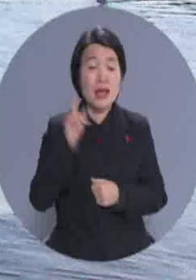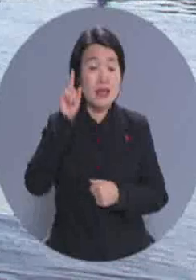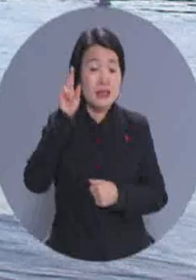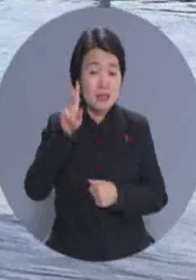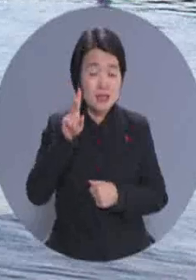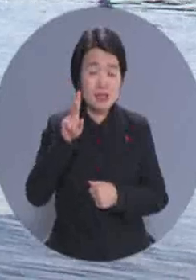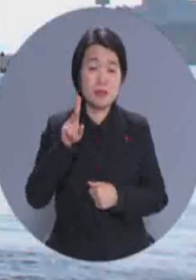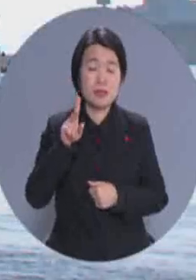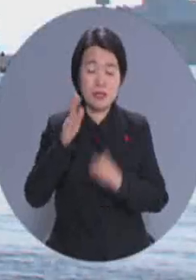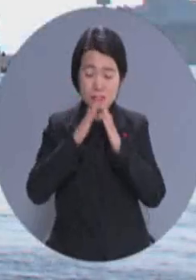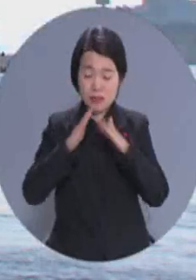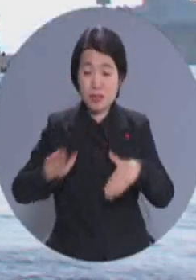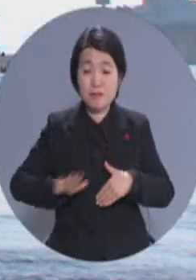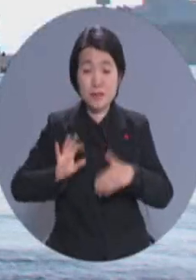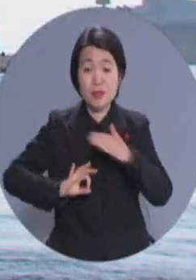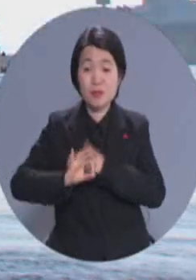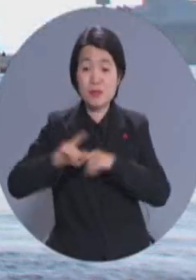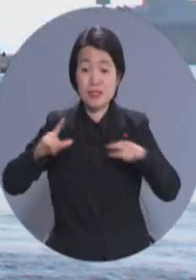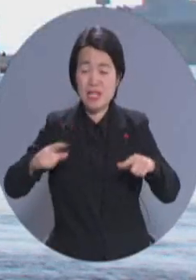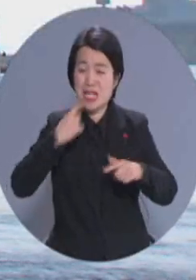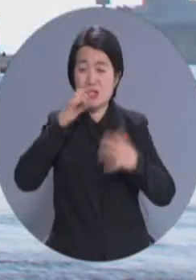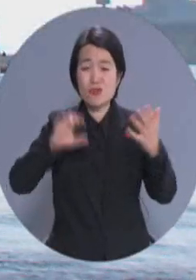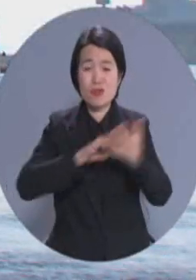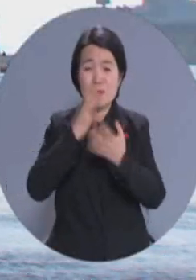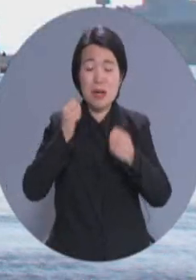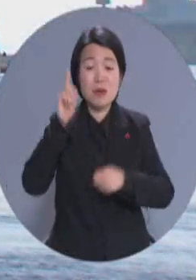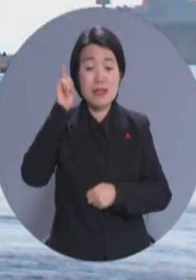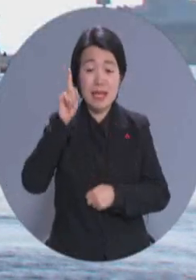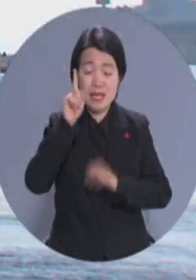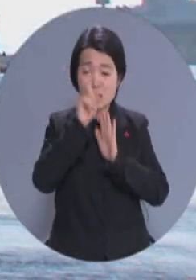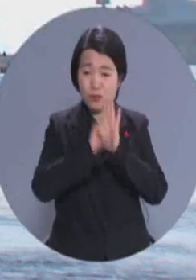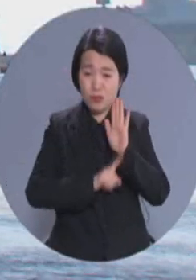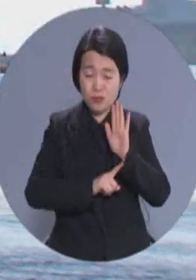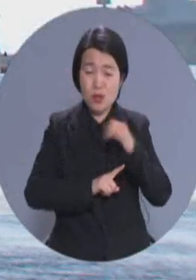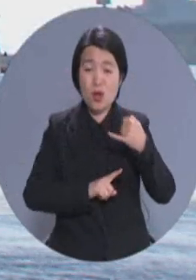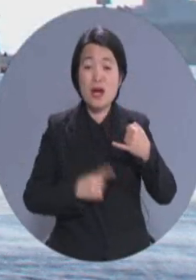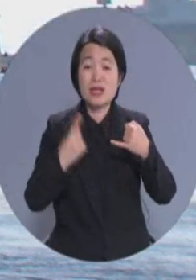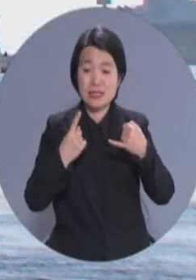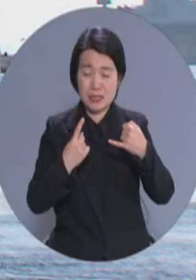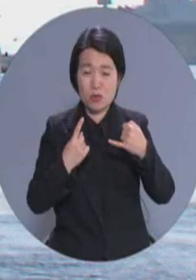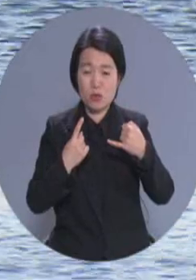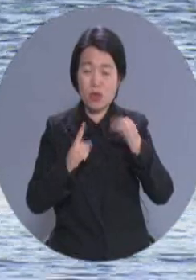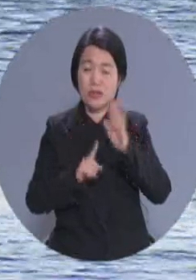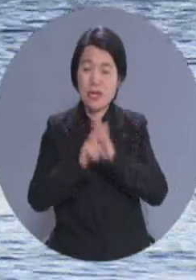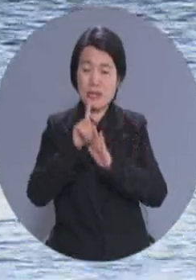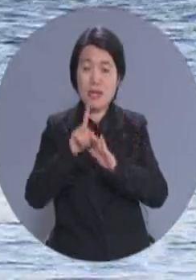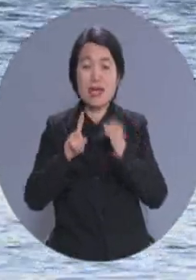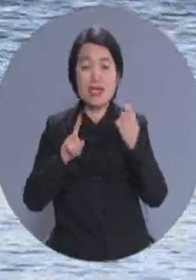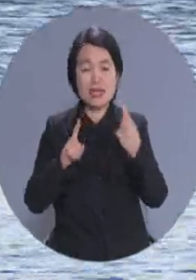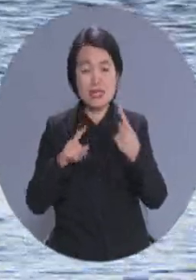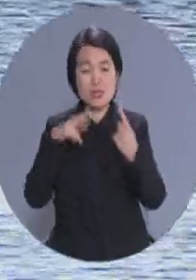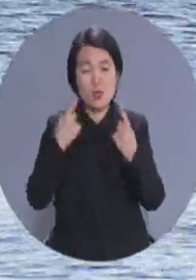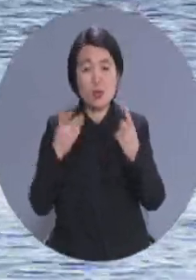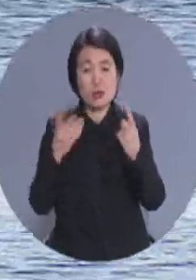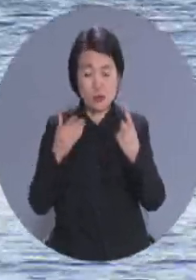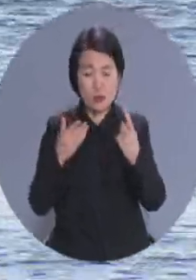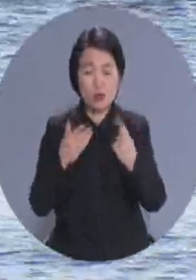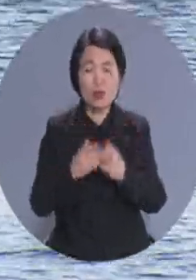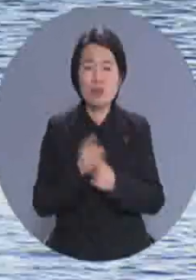동부지역은 대체로 구름많은 가운데 저기 영하 1도에서 1도 사이에 머무르며 다소